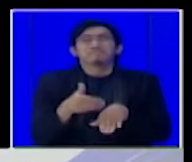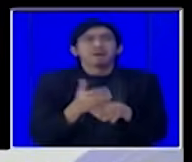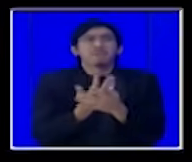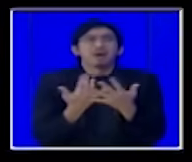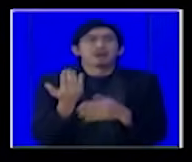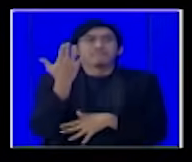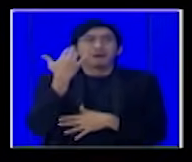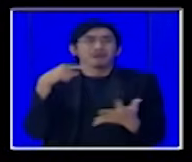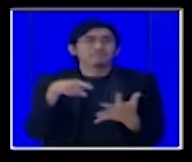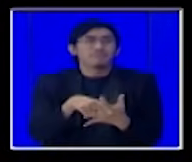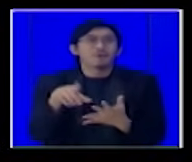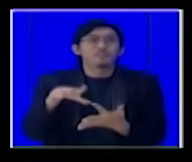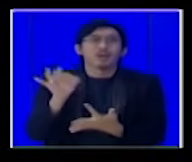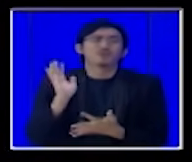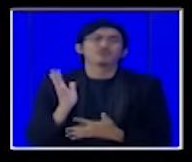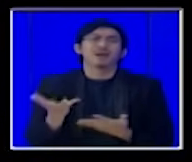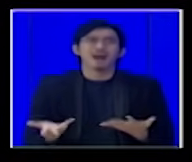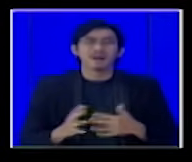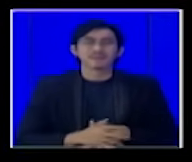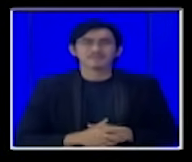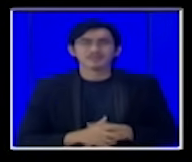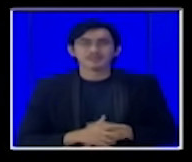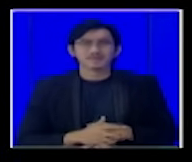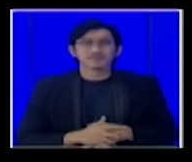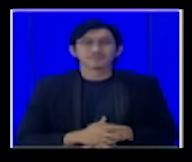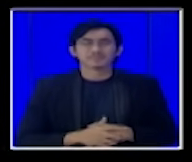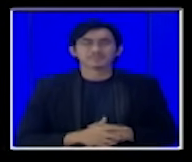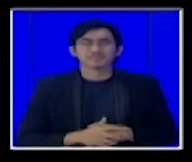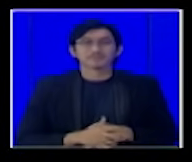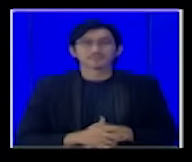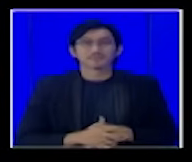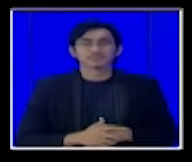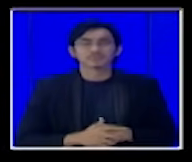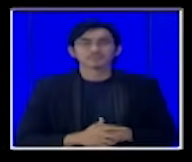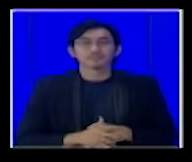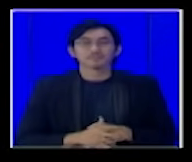Dari Cilegon, Banten, Iskandar Nasution, iNews melaporkan.